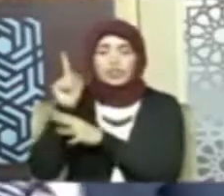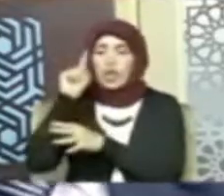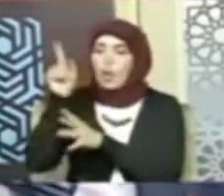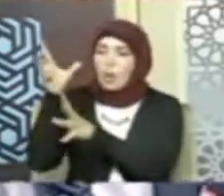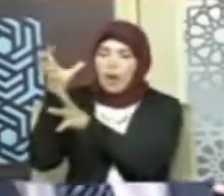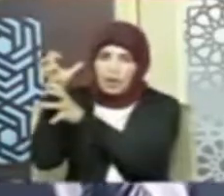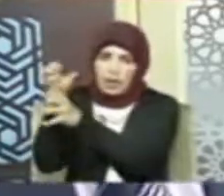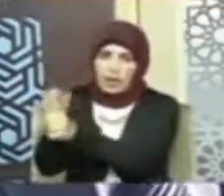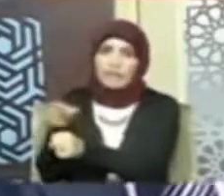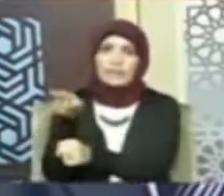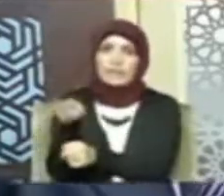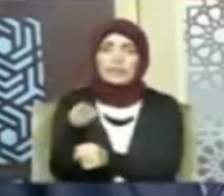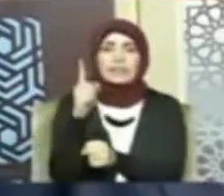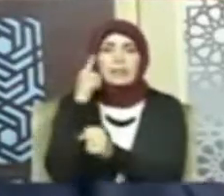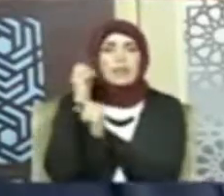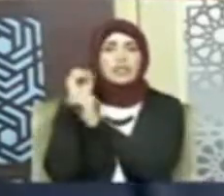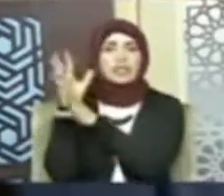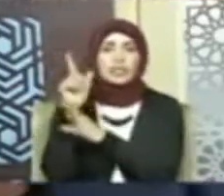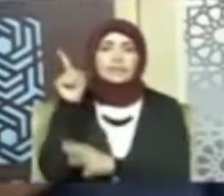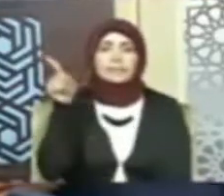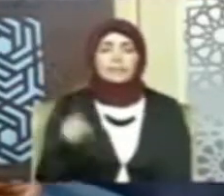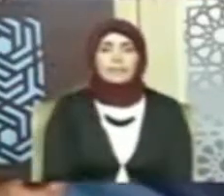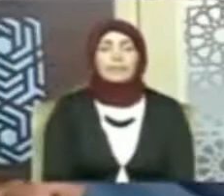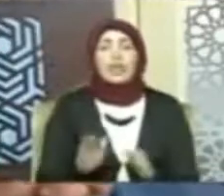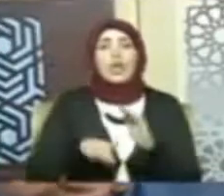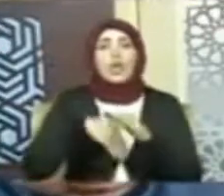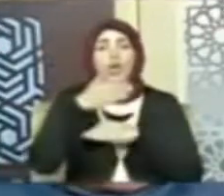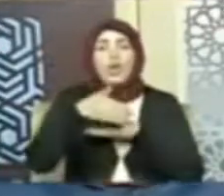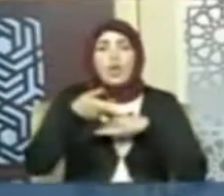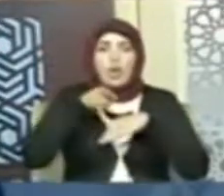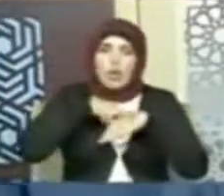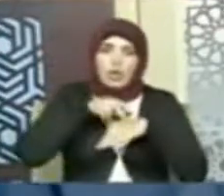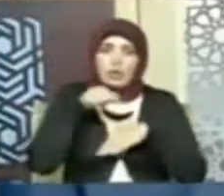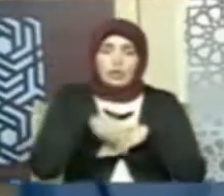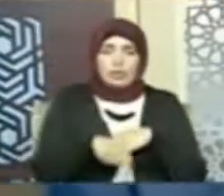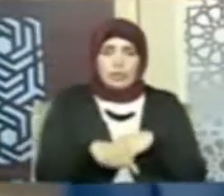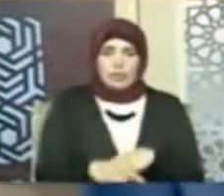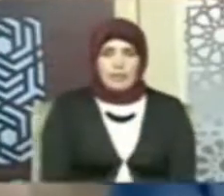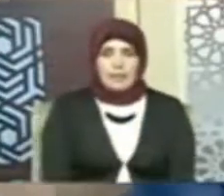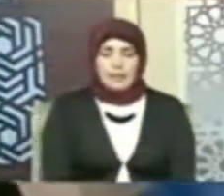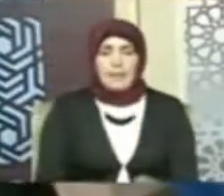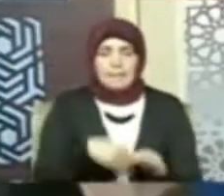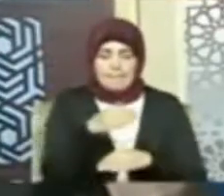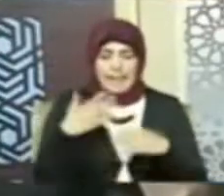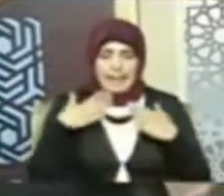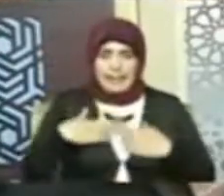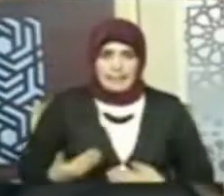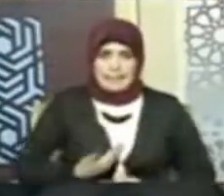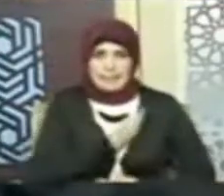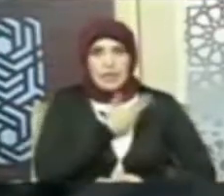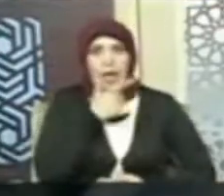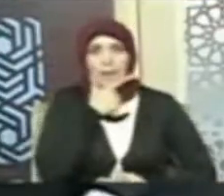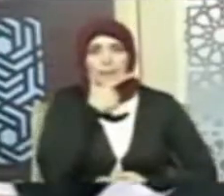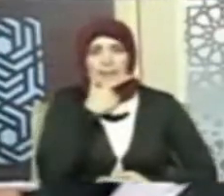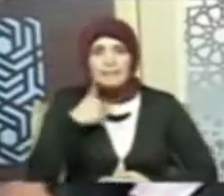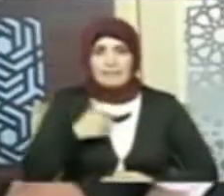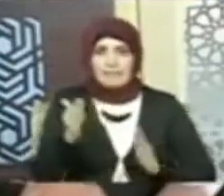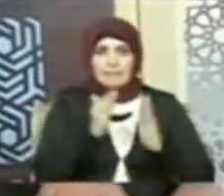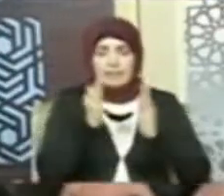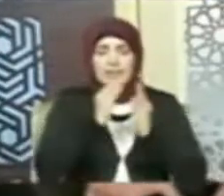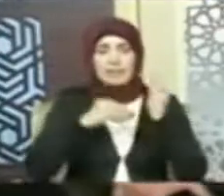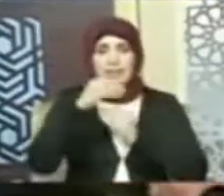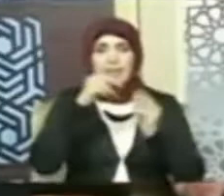يشاء. ثم إذا ما لبست ملابس الإحرام البيضاء